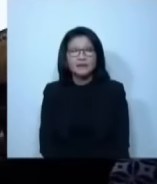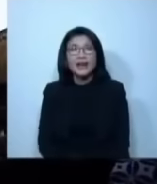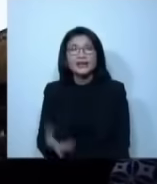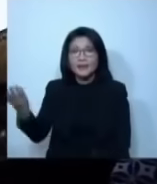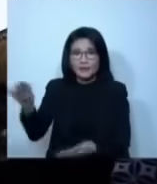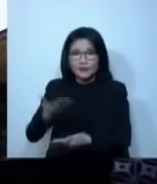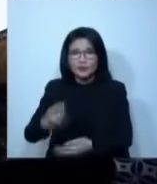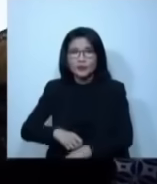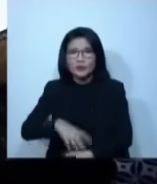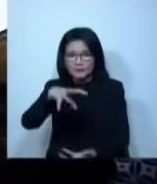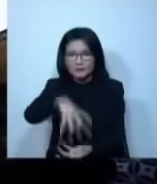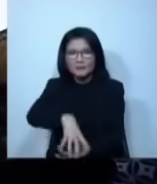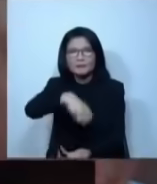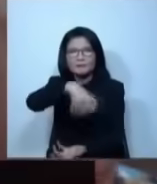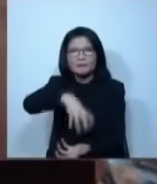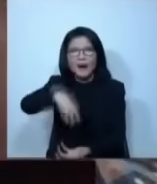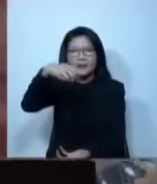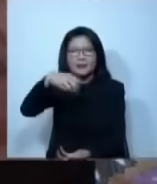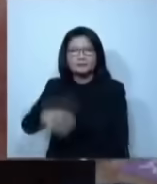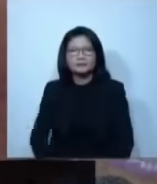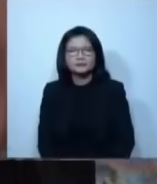mengambil pertanyaan di